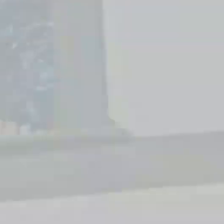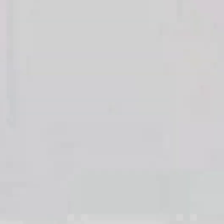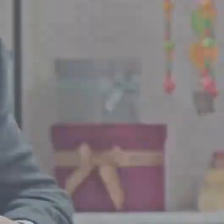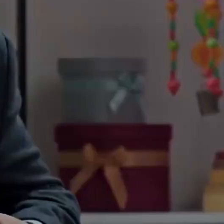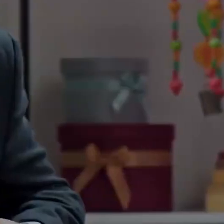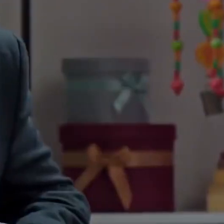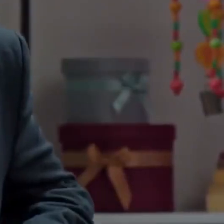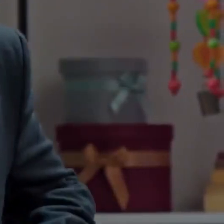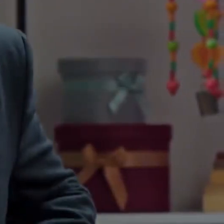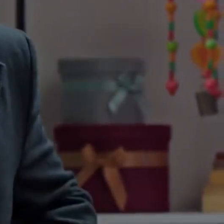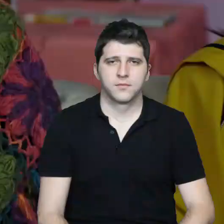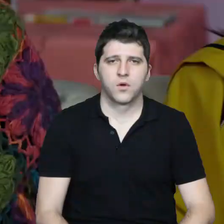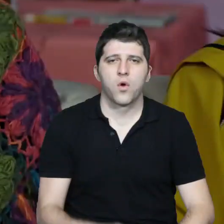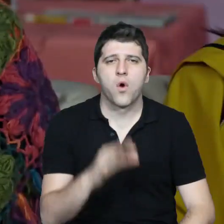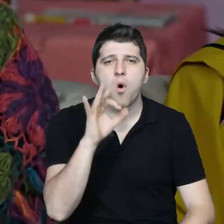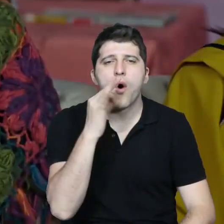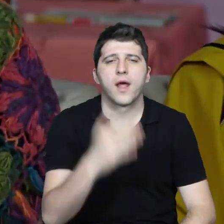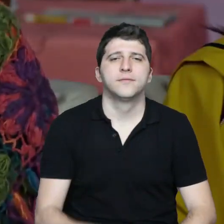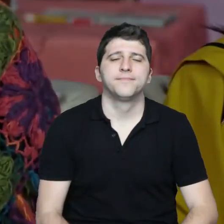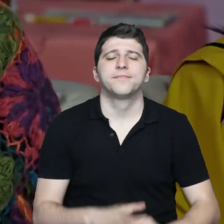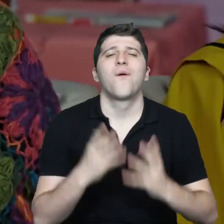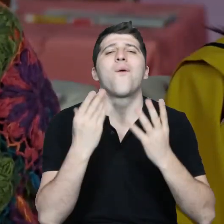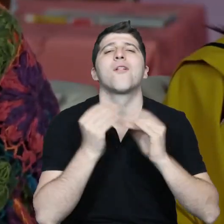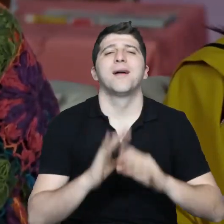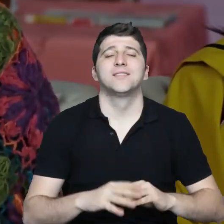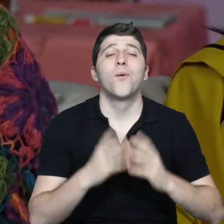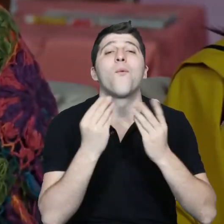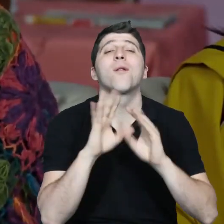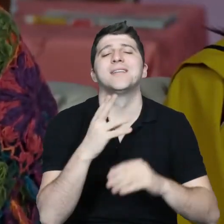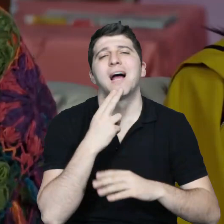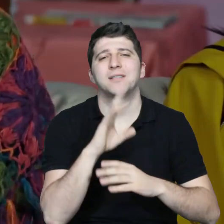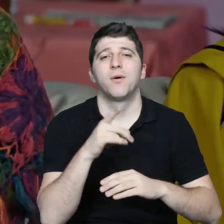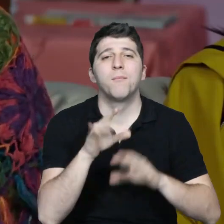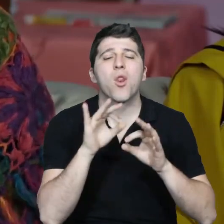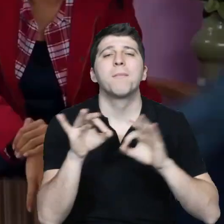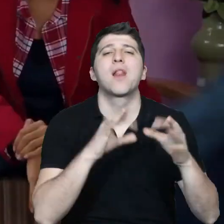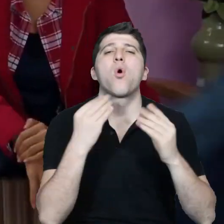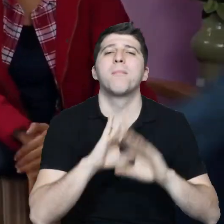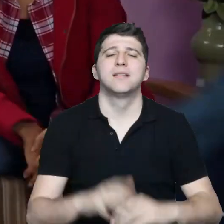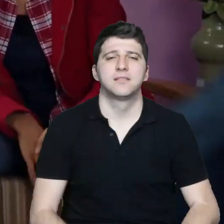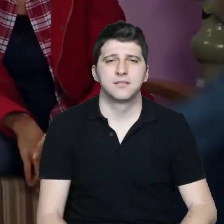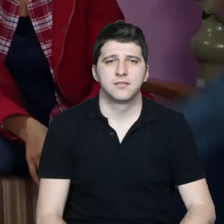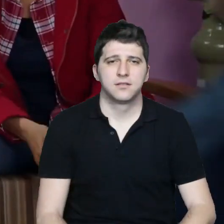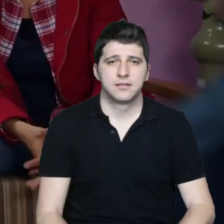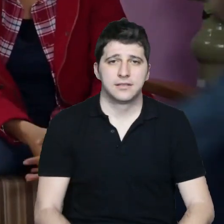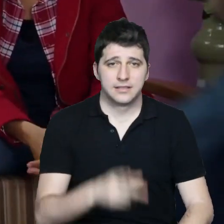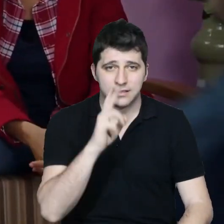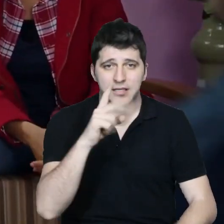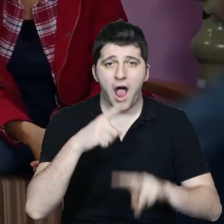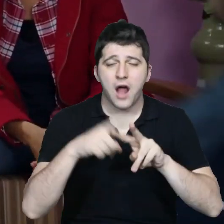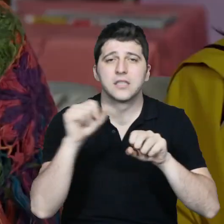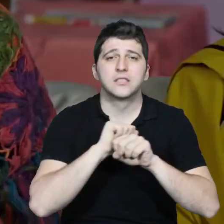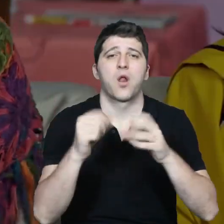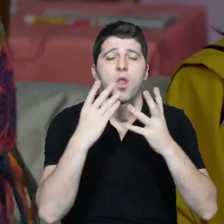kötü. Oral. Olmaz. Olmaz ablacığım. Böyle plan olmaz. Yani size de Arda'ya da